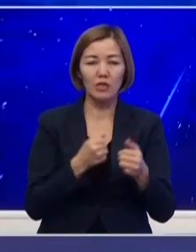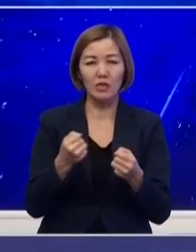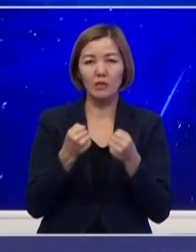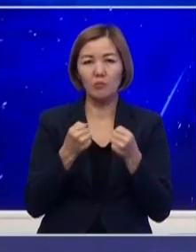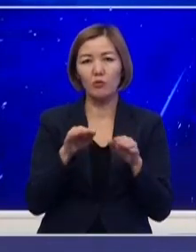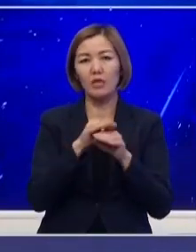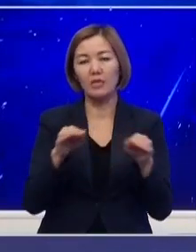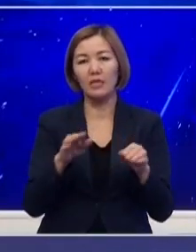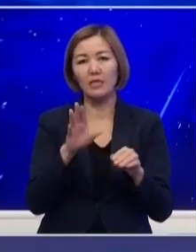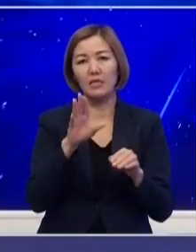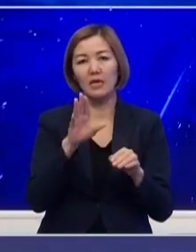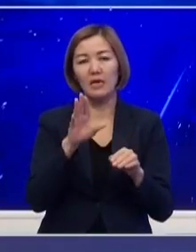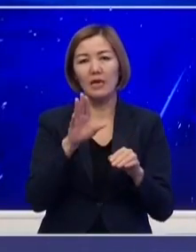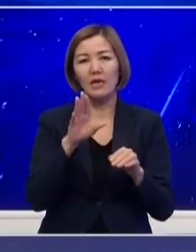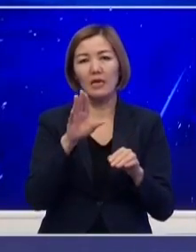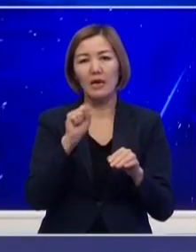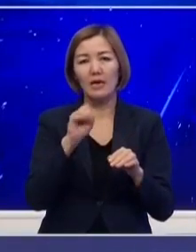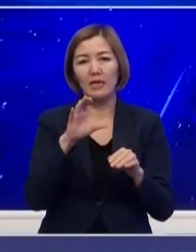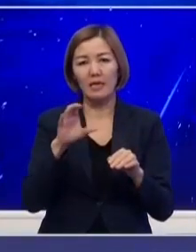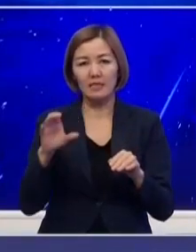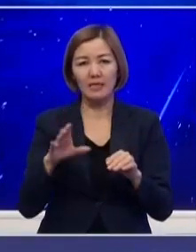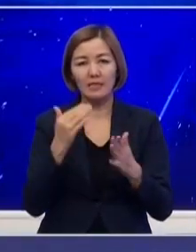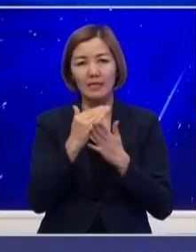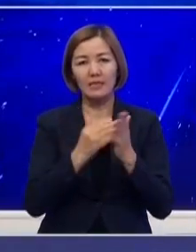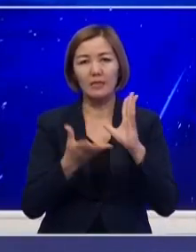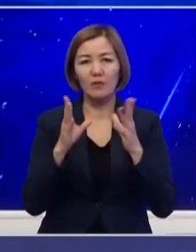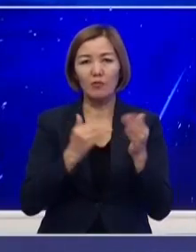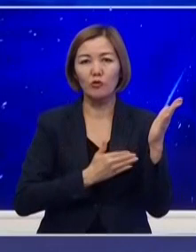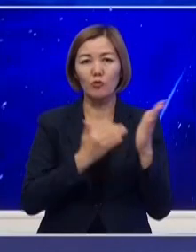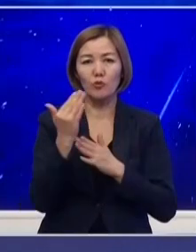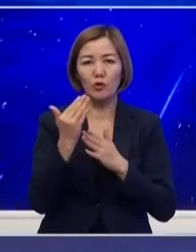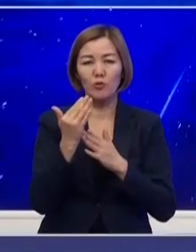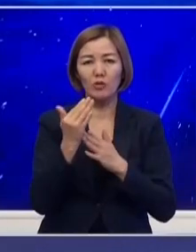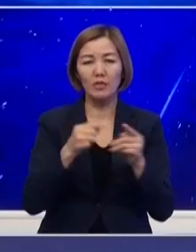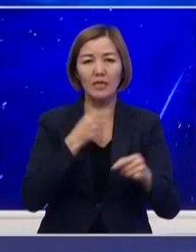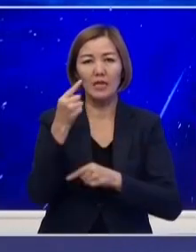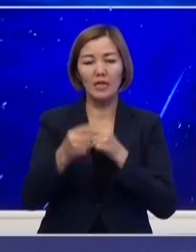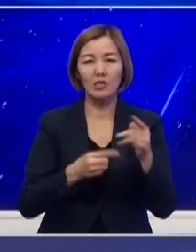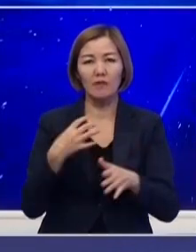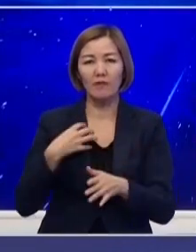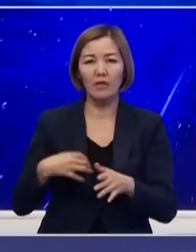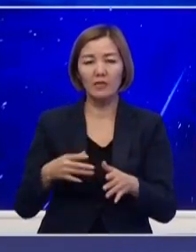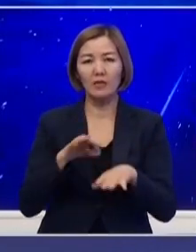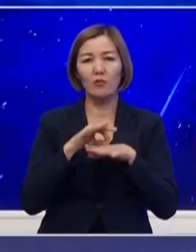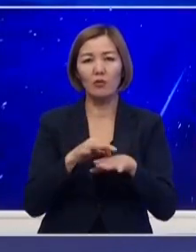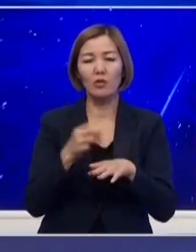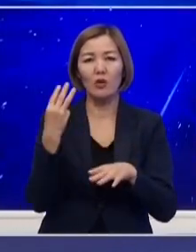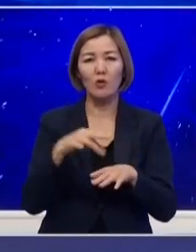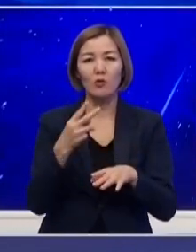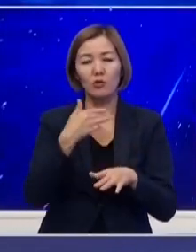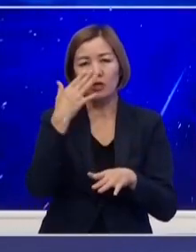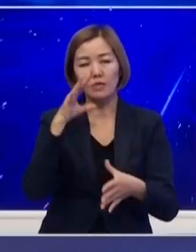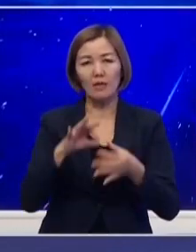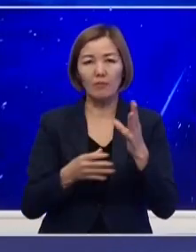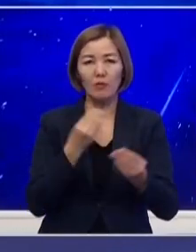осы жарыста спорттық рейтингі ISSF кестесі бойынша көтерілуге және келесі жылы Францияда өтетін 33-ші